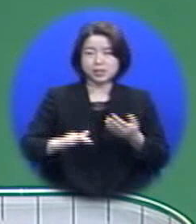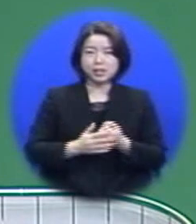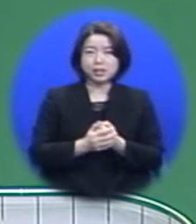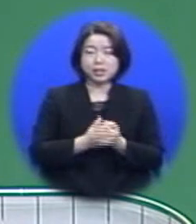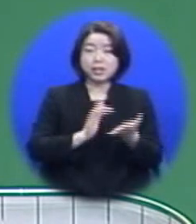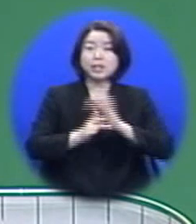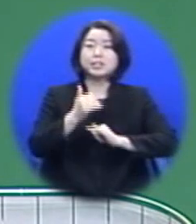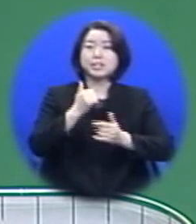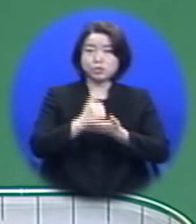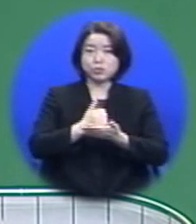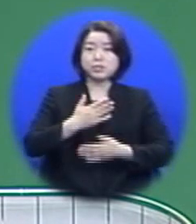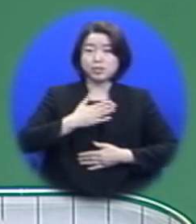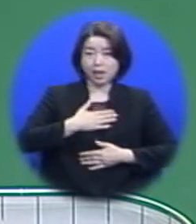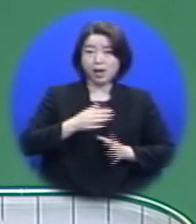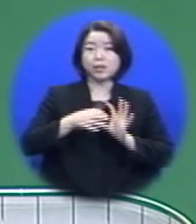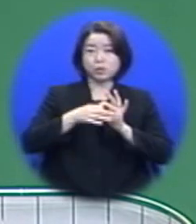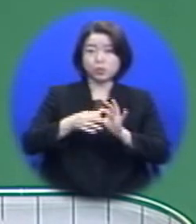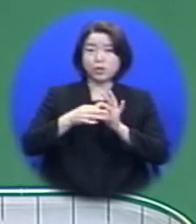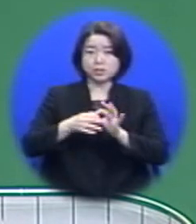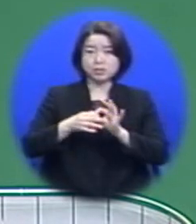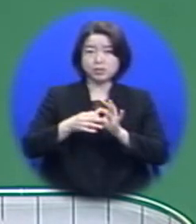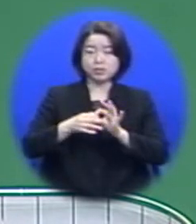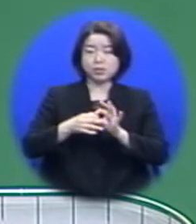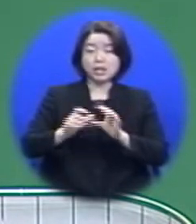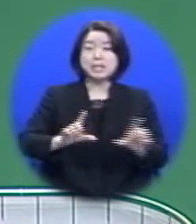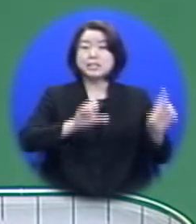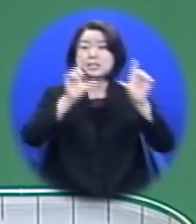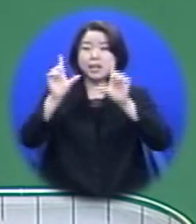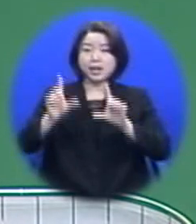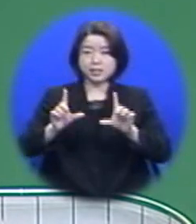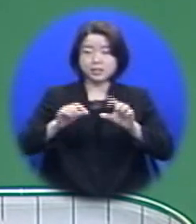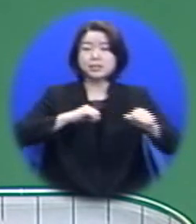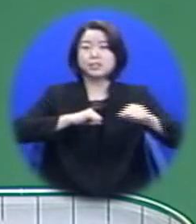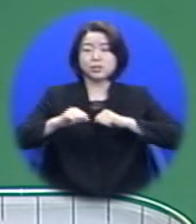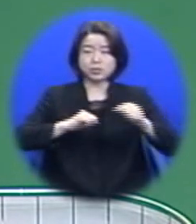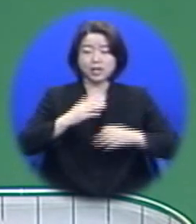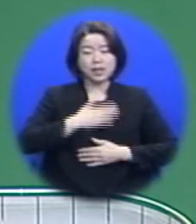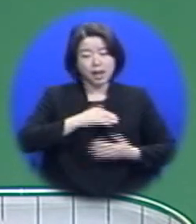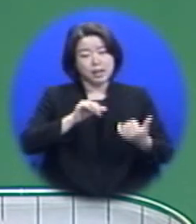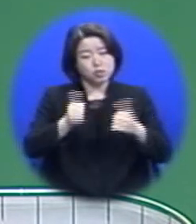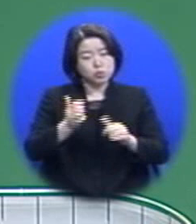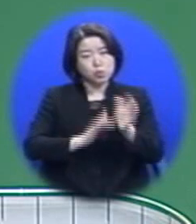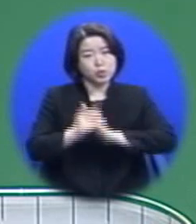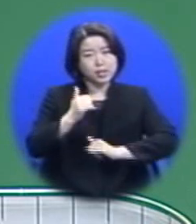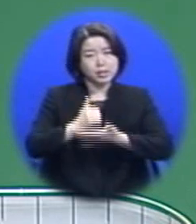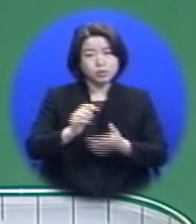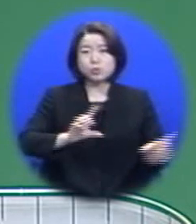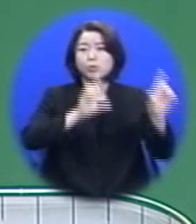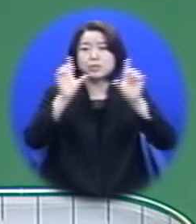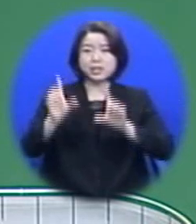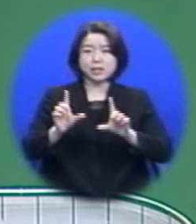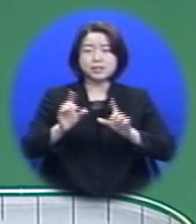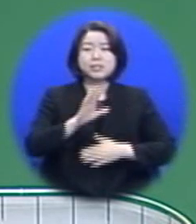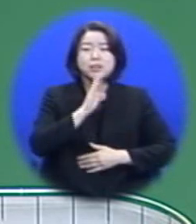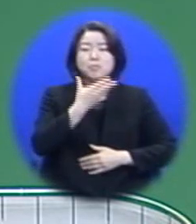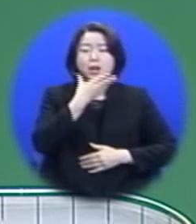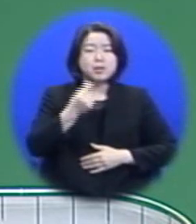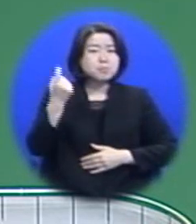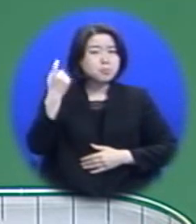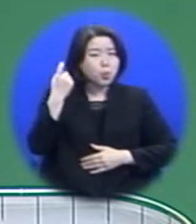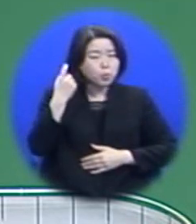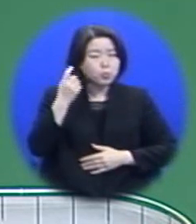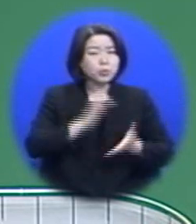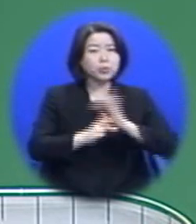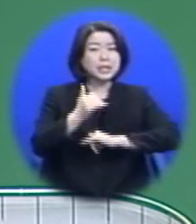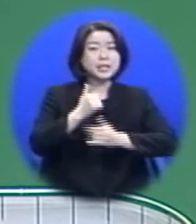예수님께서 나를 통해서 사시는 역사 나는 죽고 예수로 사는 정말 복음으로 예수님을